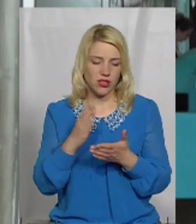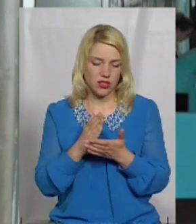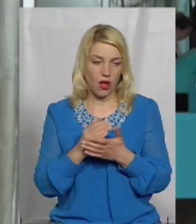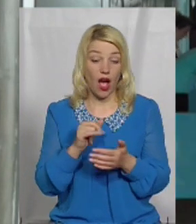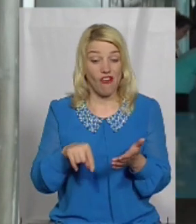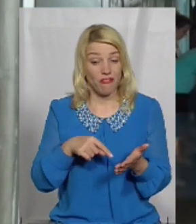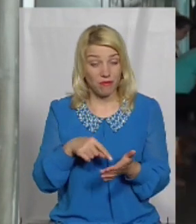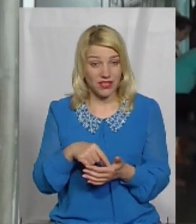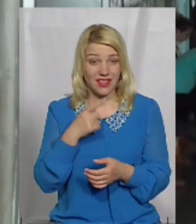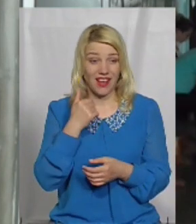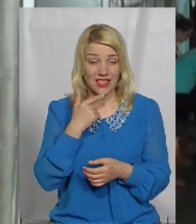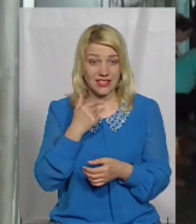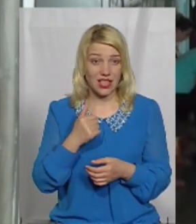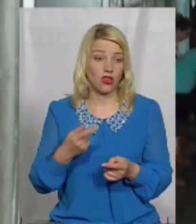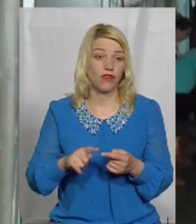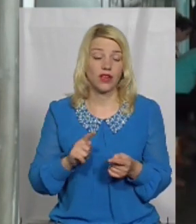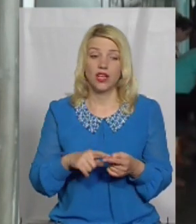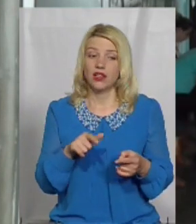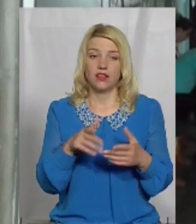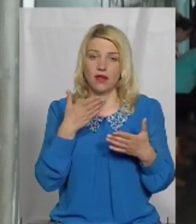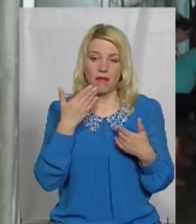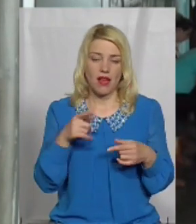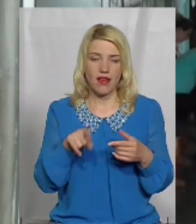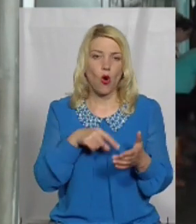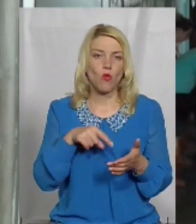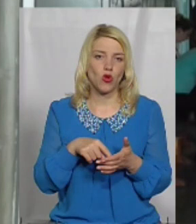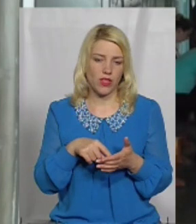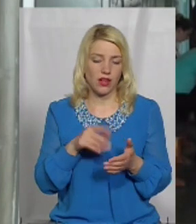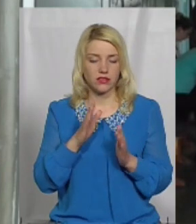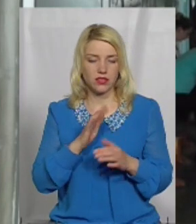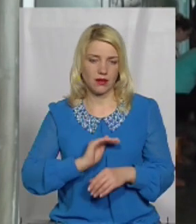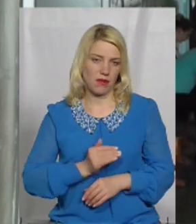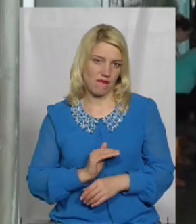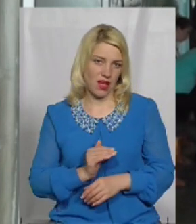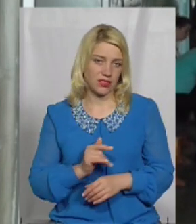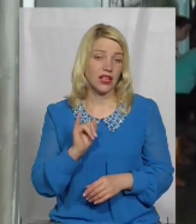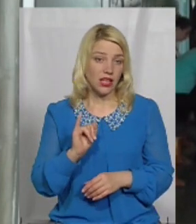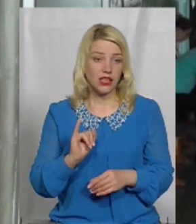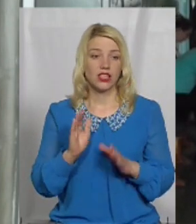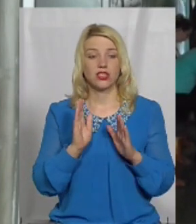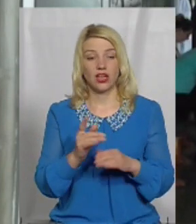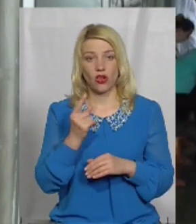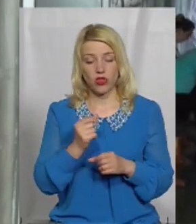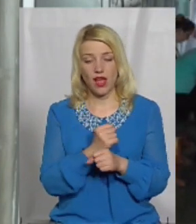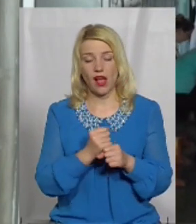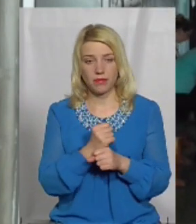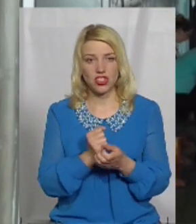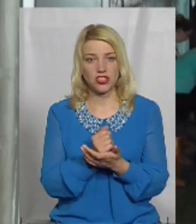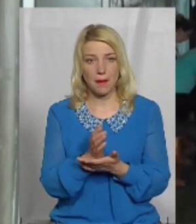20 тисячами населення комунальних аптек немає, є тільки приватні аптеки. І тільки одна аптечна